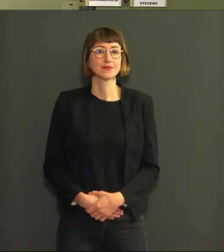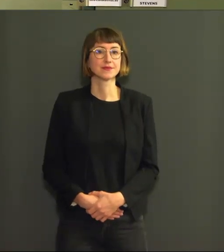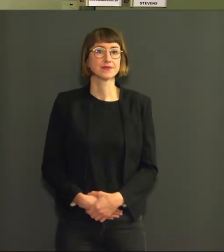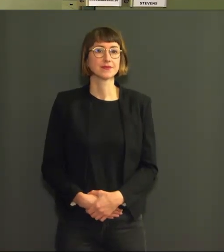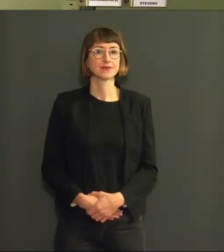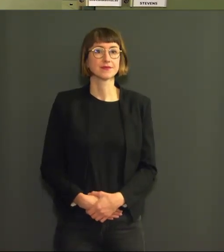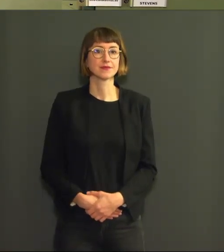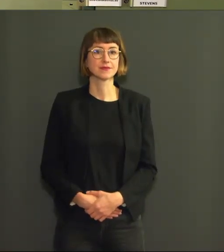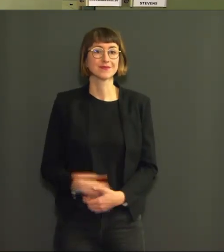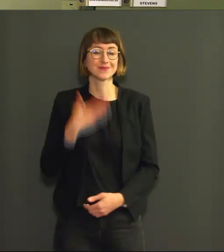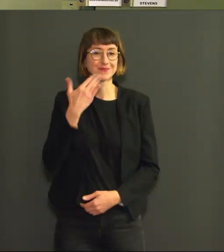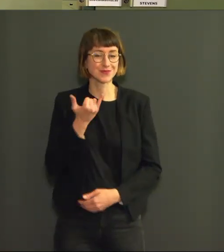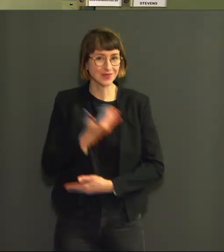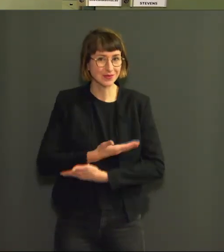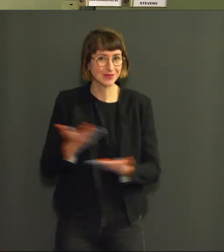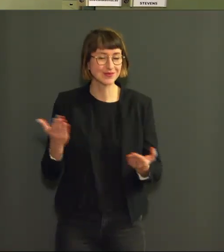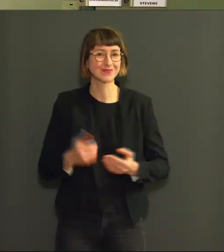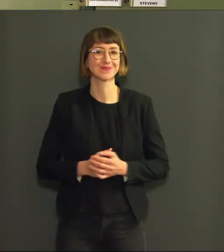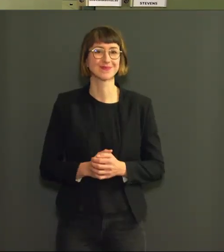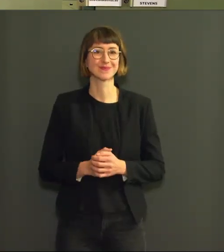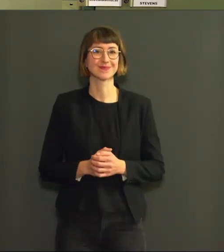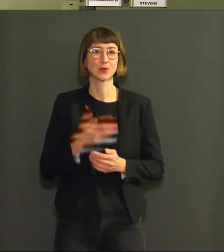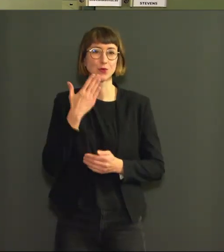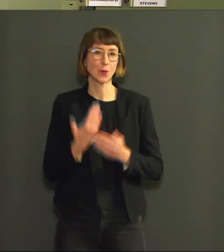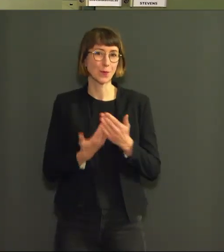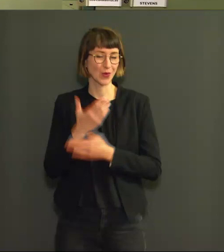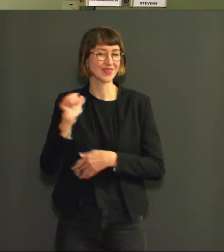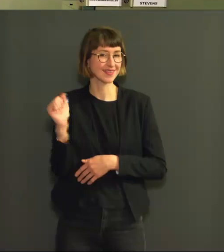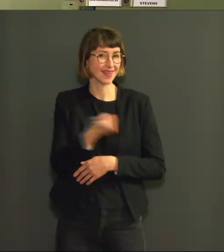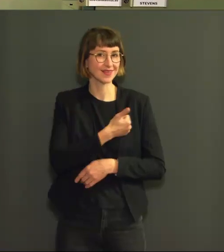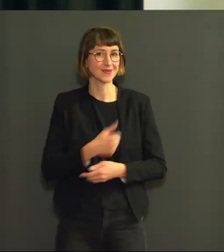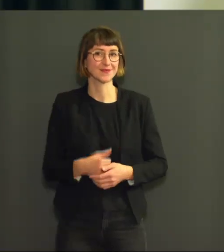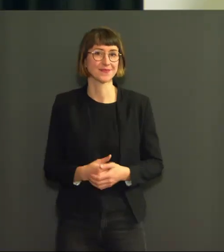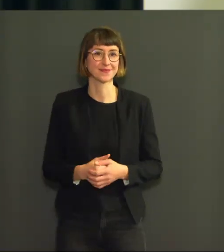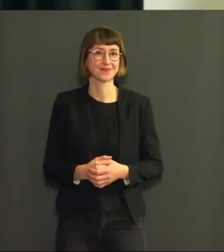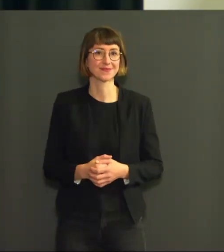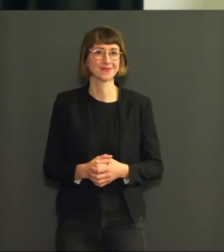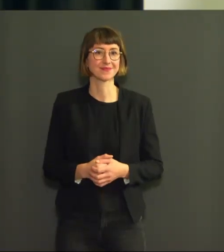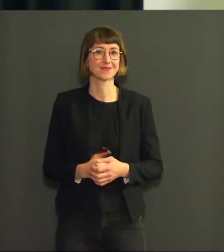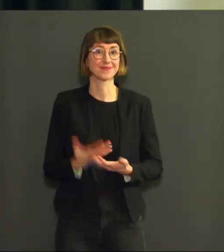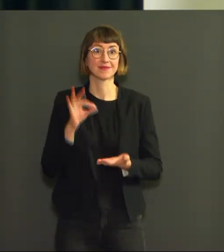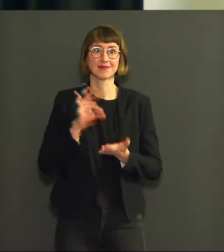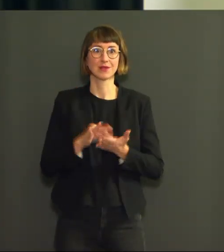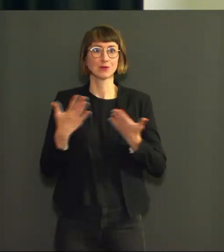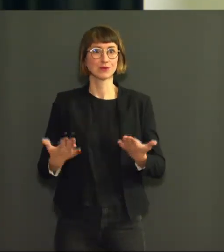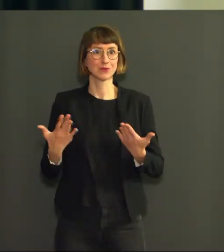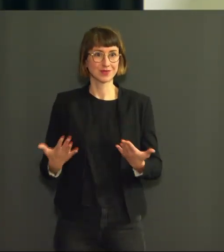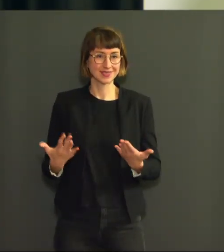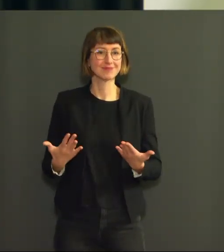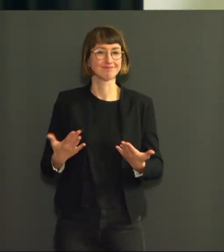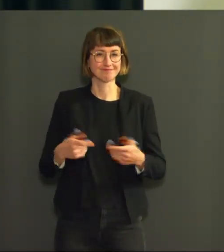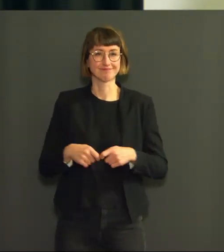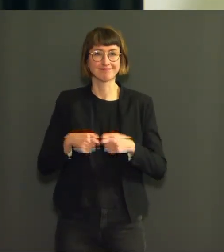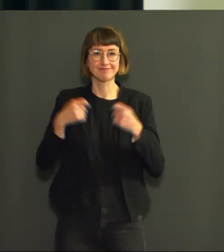Bonjour à toutes, bonjour à tous. Goedemorgen iedereen. À partir d'aujourd'hui, tous les systèmes de